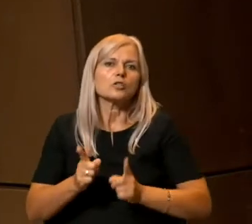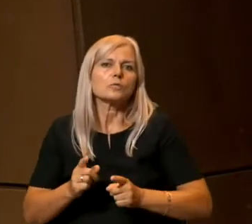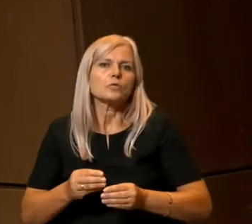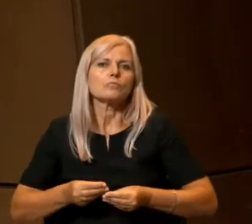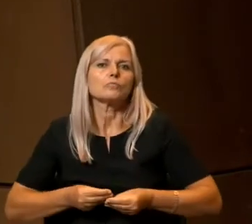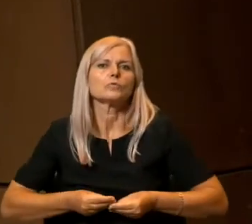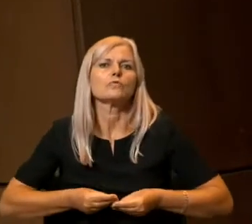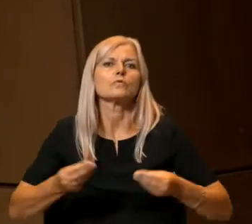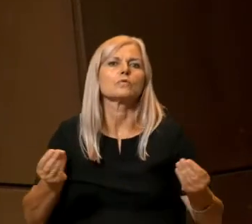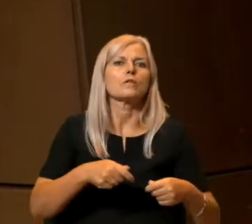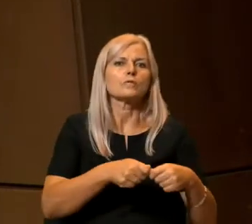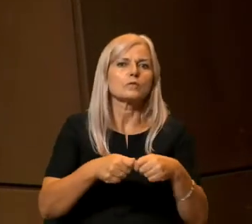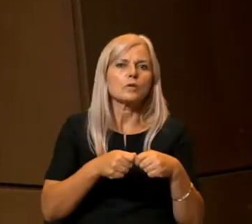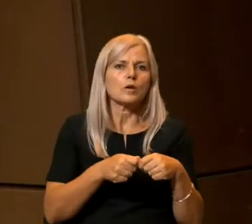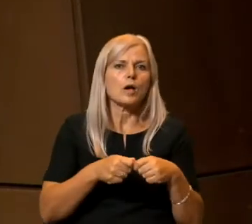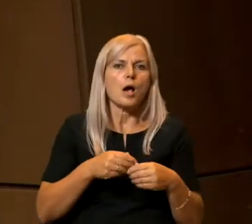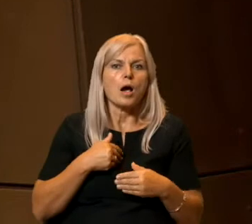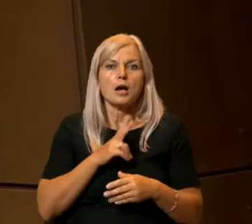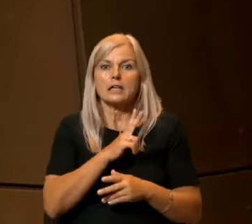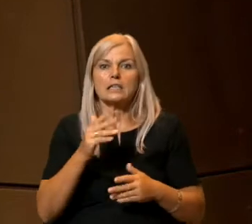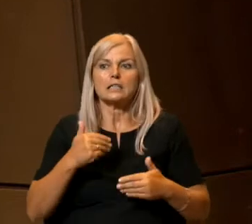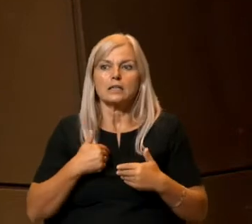współzawodnictwa i drżeć o